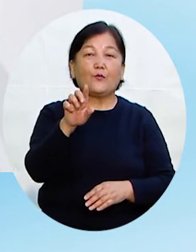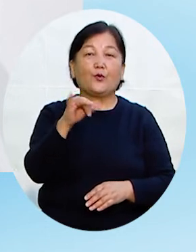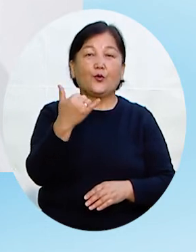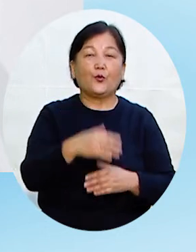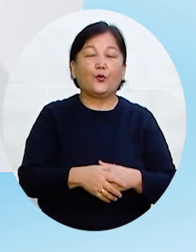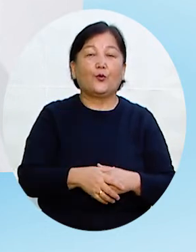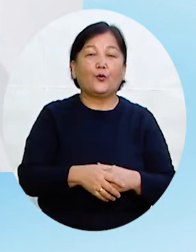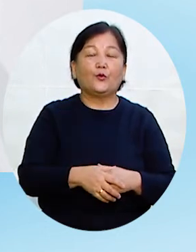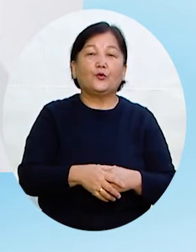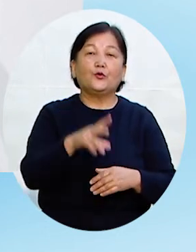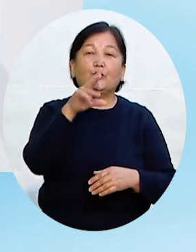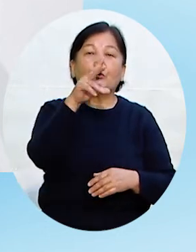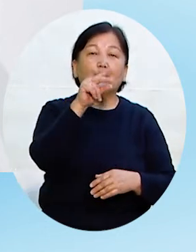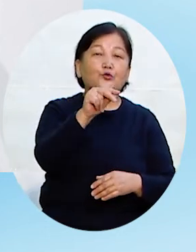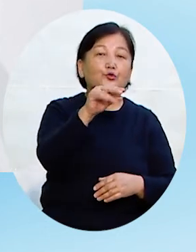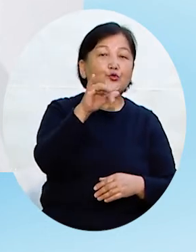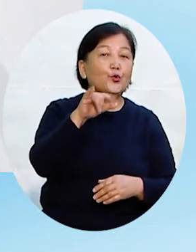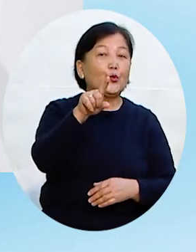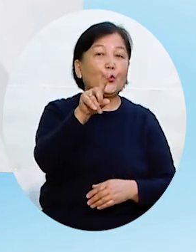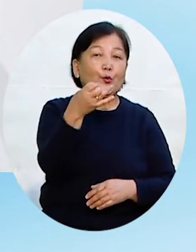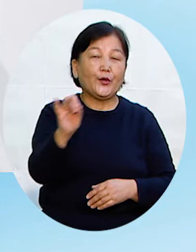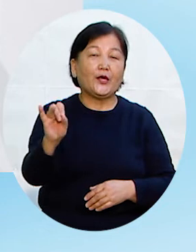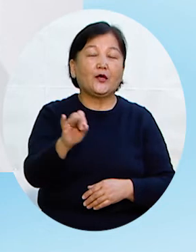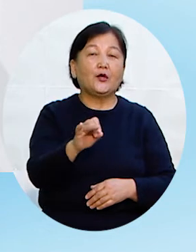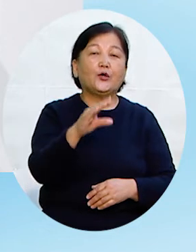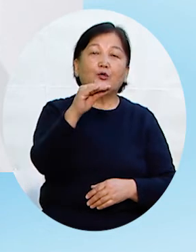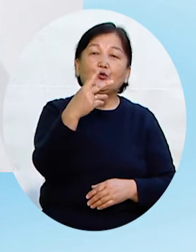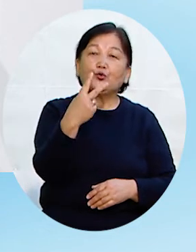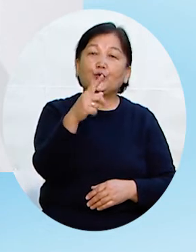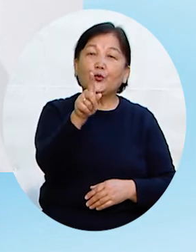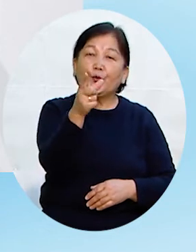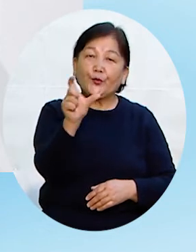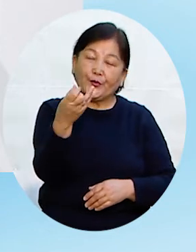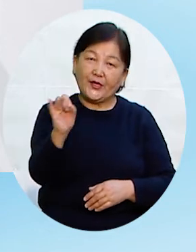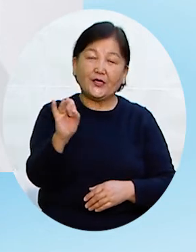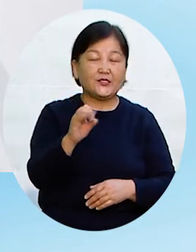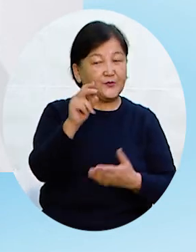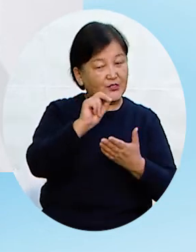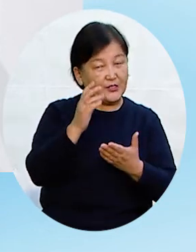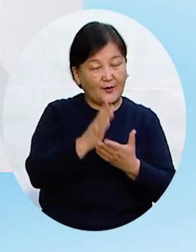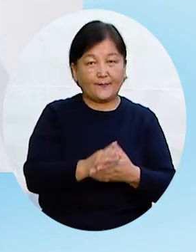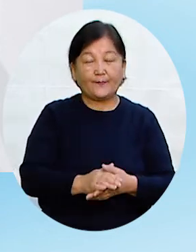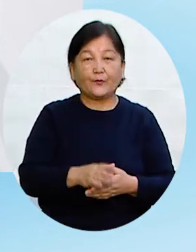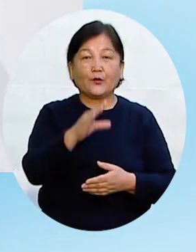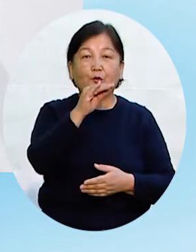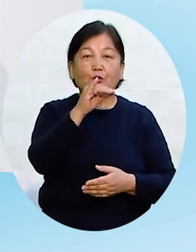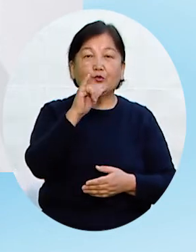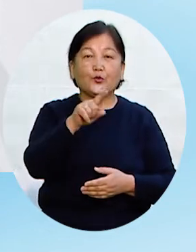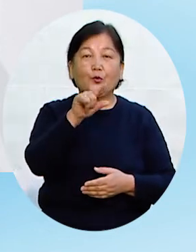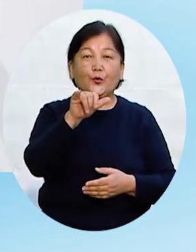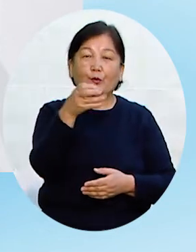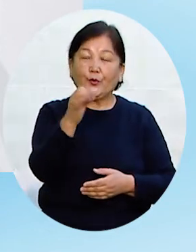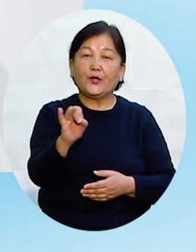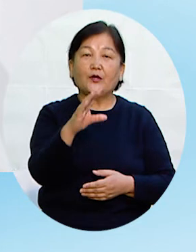багасардаас төгсөөгөнд чухи, чүхи. За тэгвэл зөөлөн дэвсгэр буюу ихшгэр төгсөөгөнд эрэмиг нь харгалцуулаад жухи, жүхи гэж